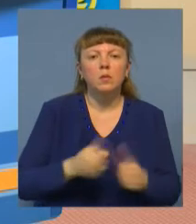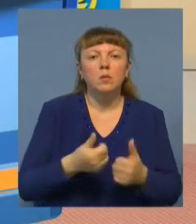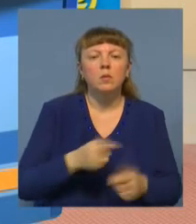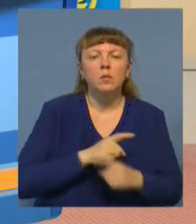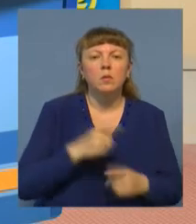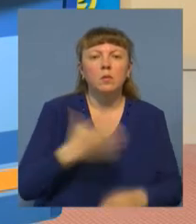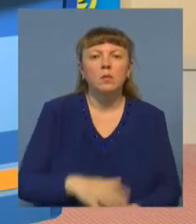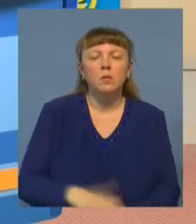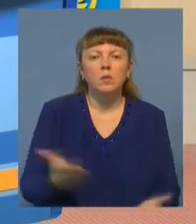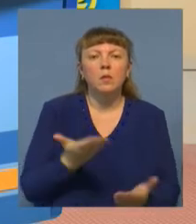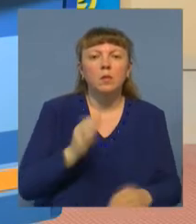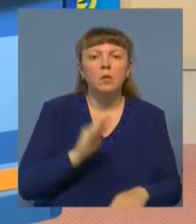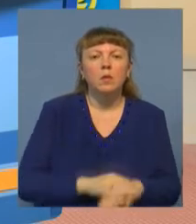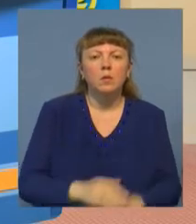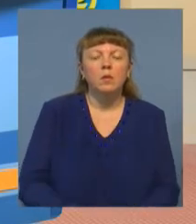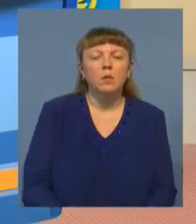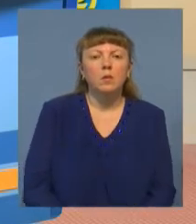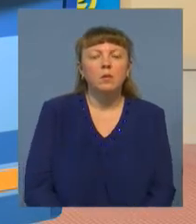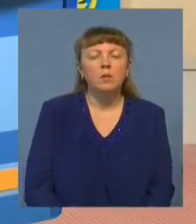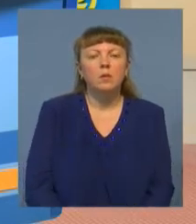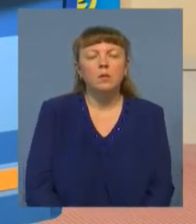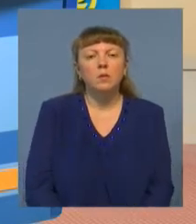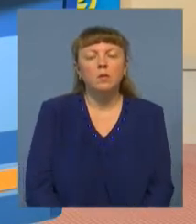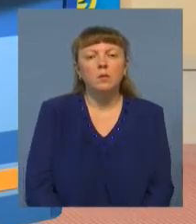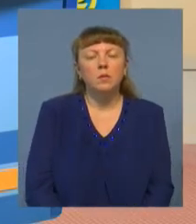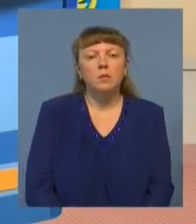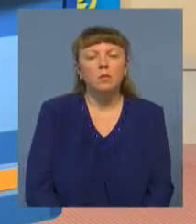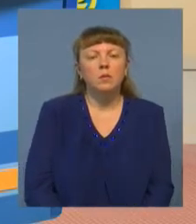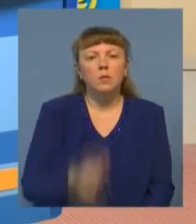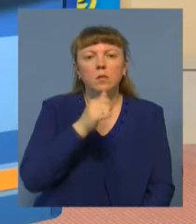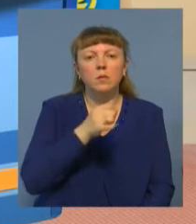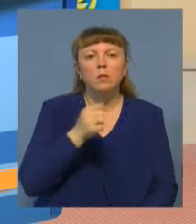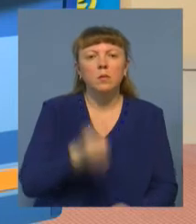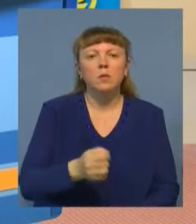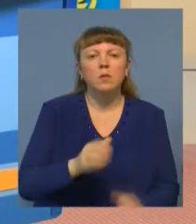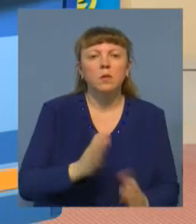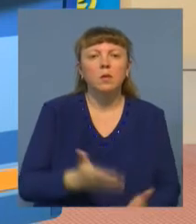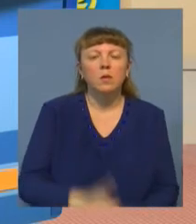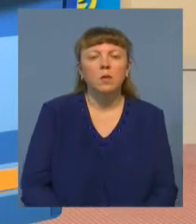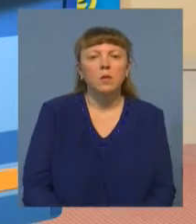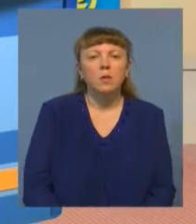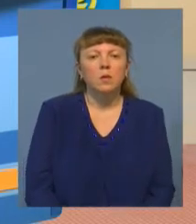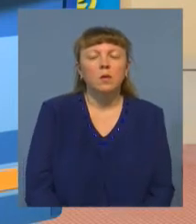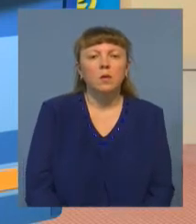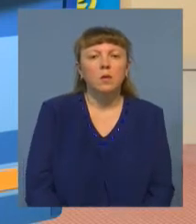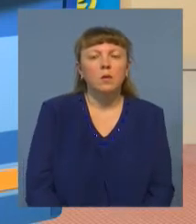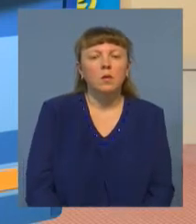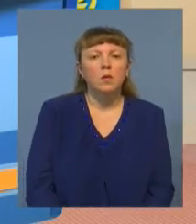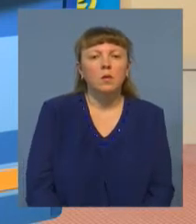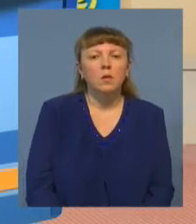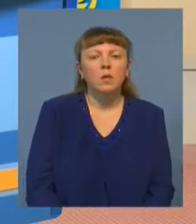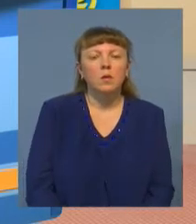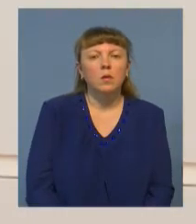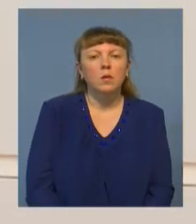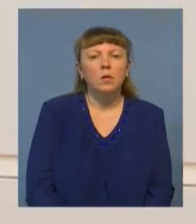смерти, здесь какой факт, ну, такой факт когда не может быть установлен, в каком случае, в порядке особого